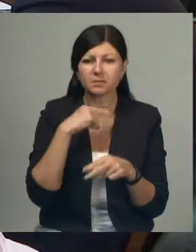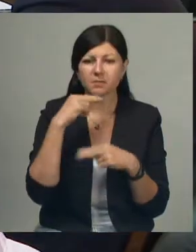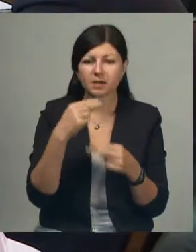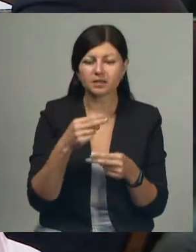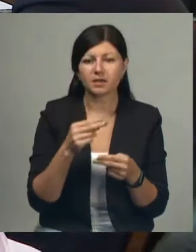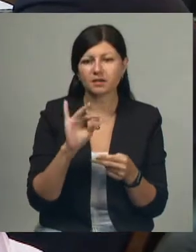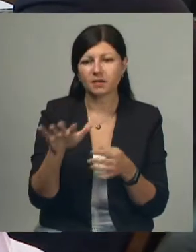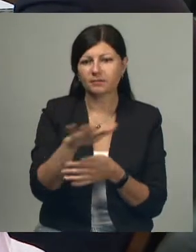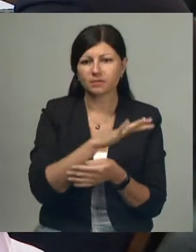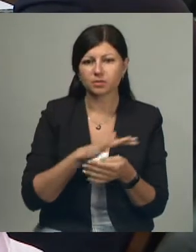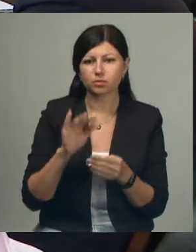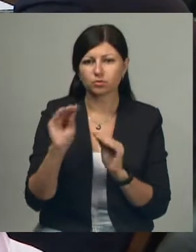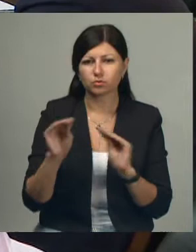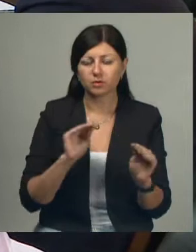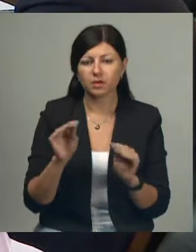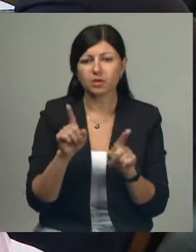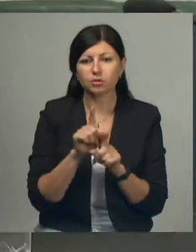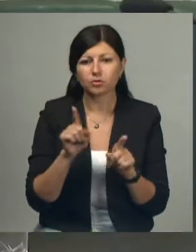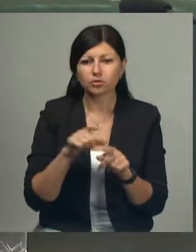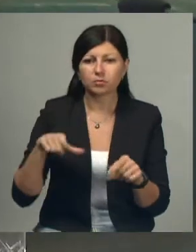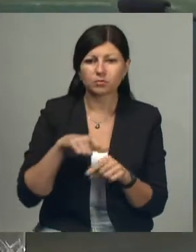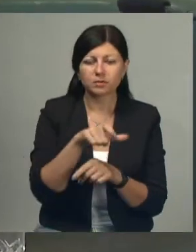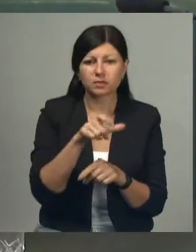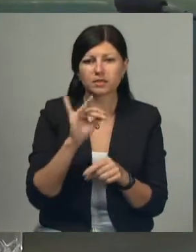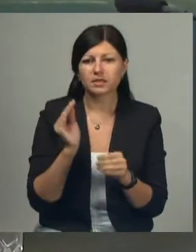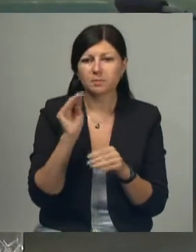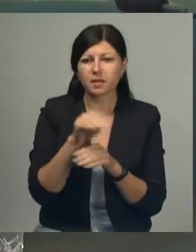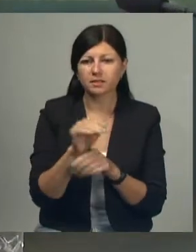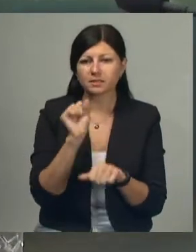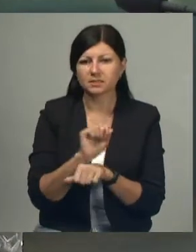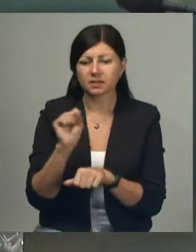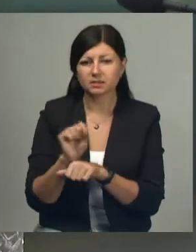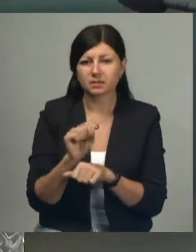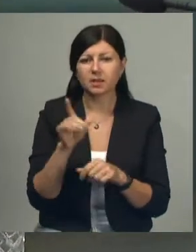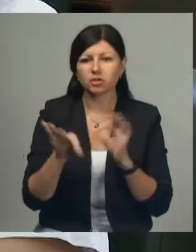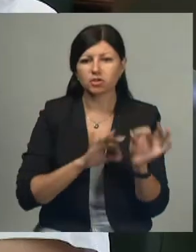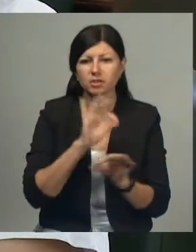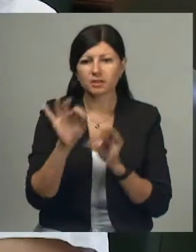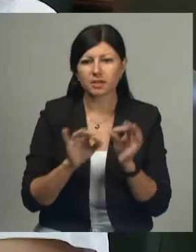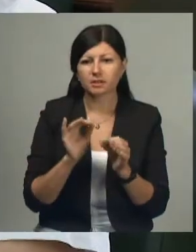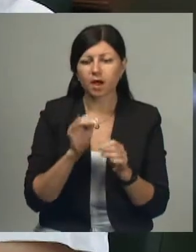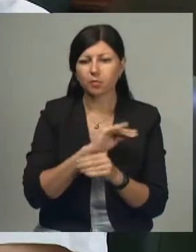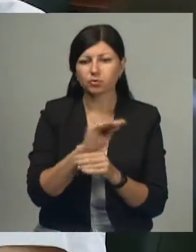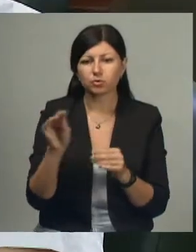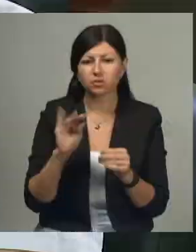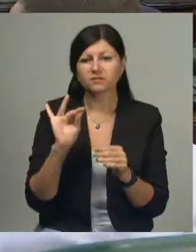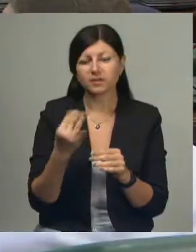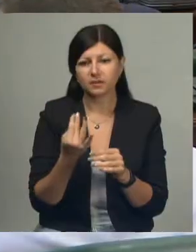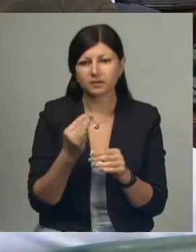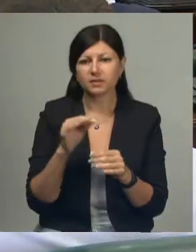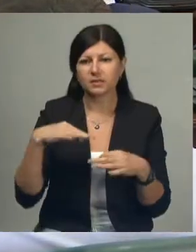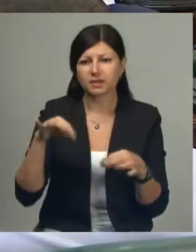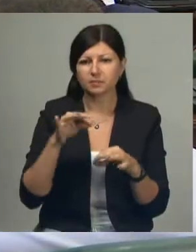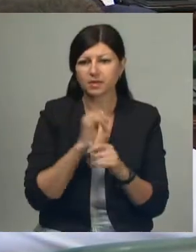Среди важных деталей – строительство путепроводов и дополнительных станций, инженерное обустройство и информационное сопровождение,